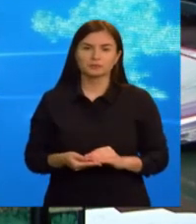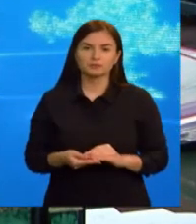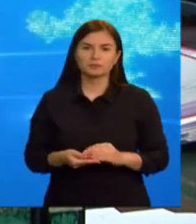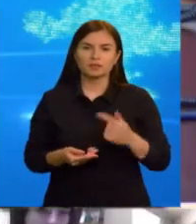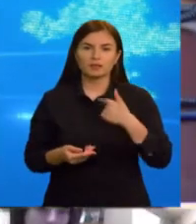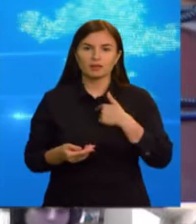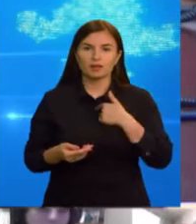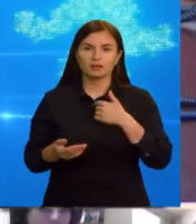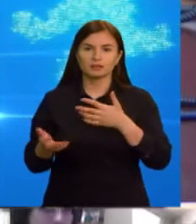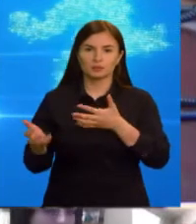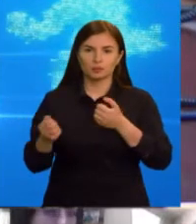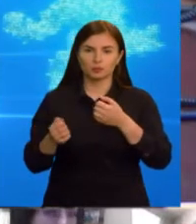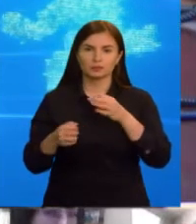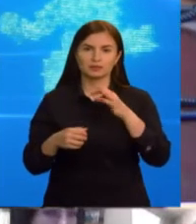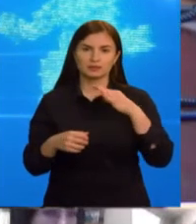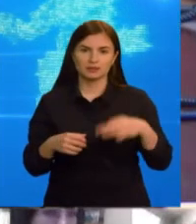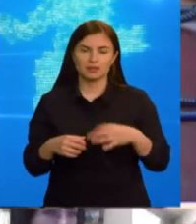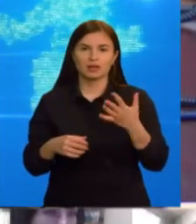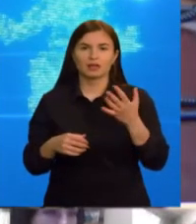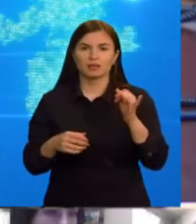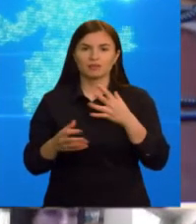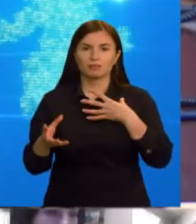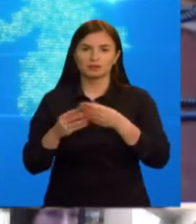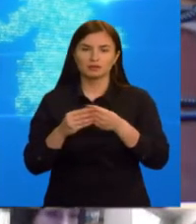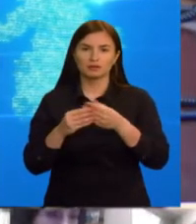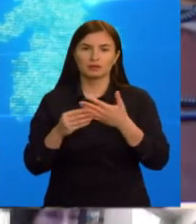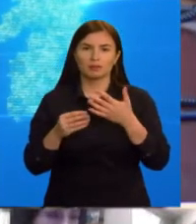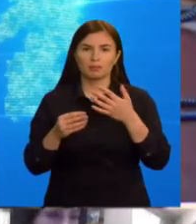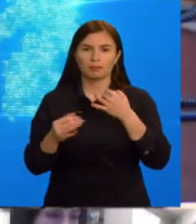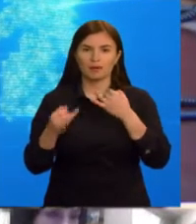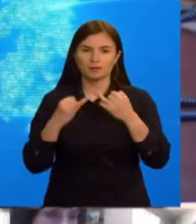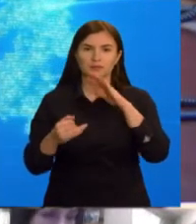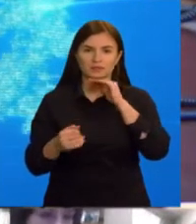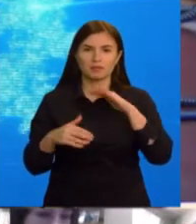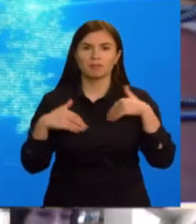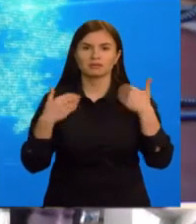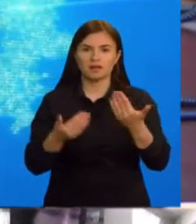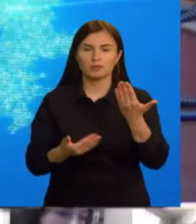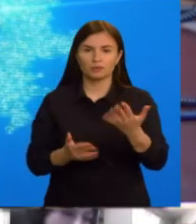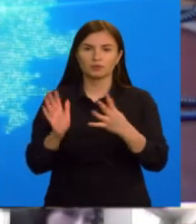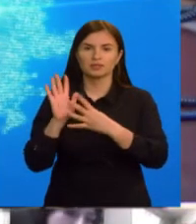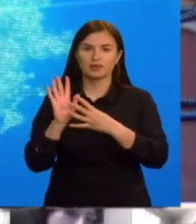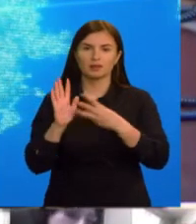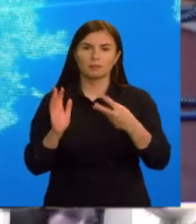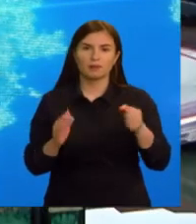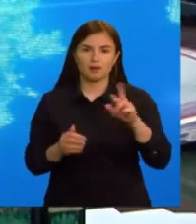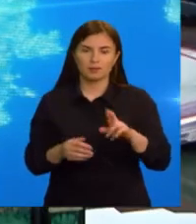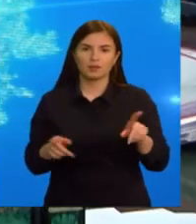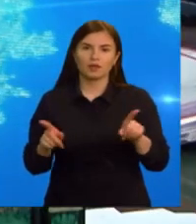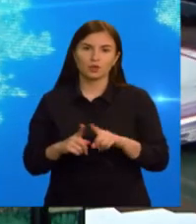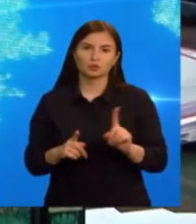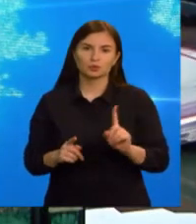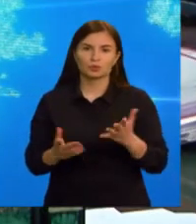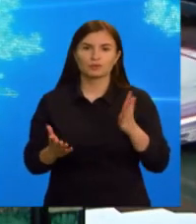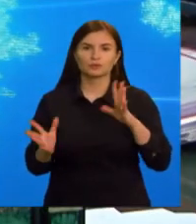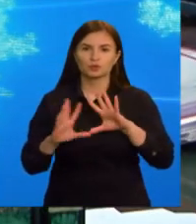соберу сына, и мы вместе поговорим с дедом, поздравим его с 9 мая. Так что все